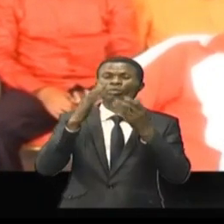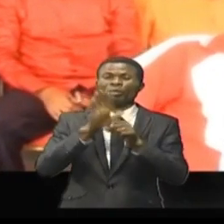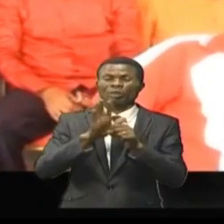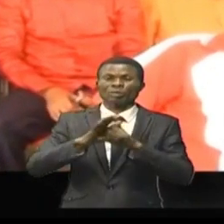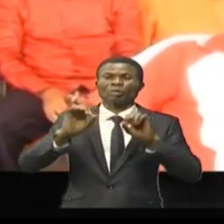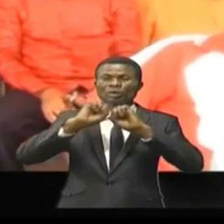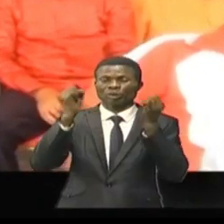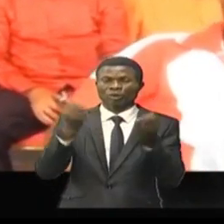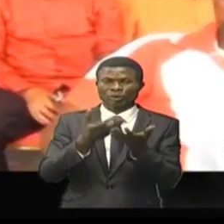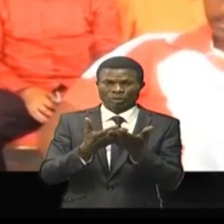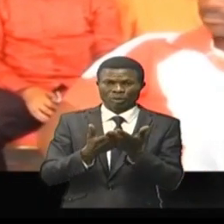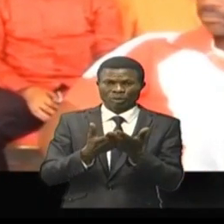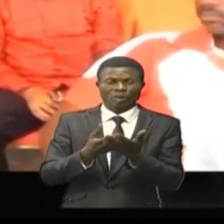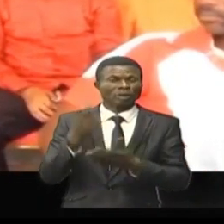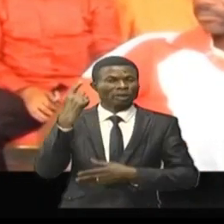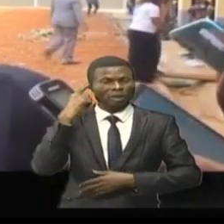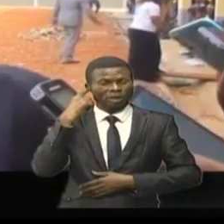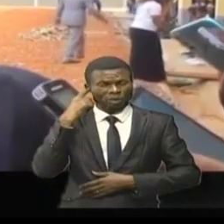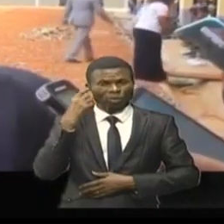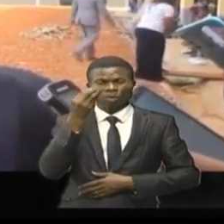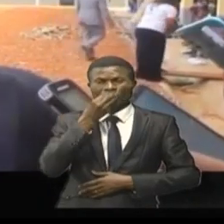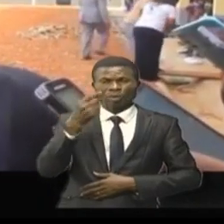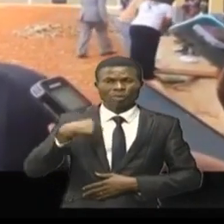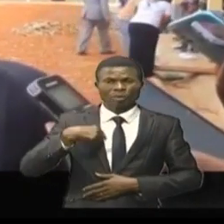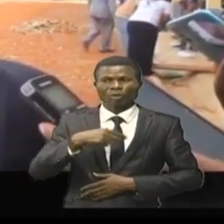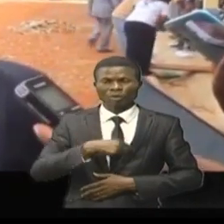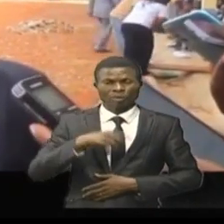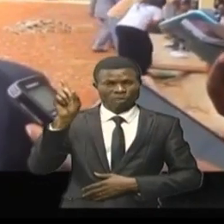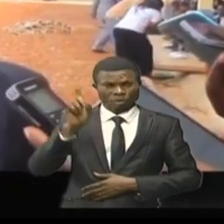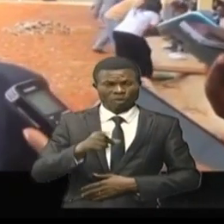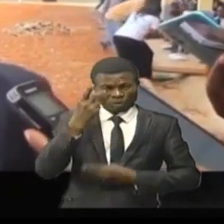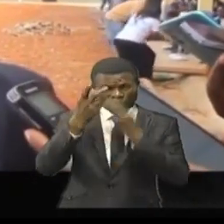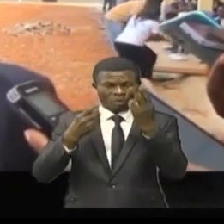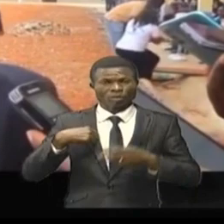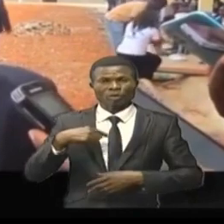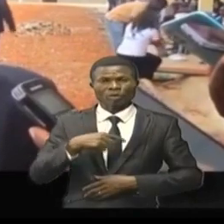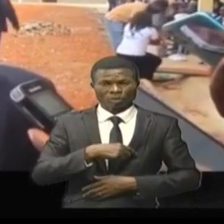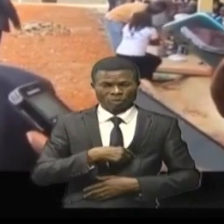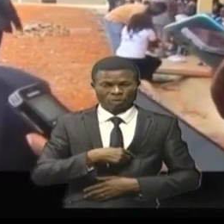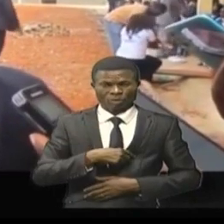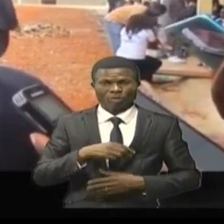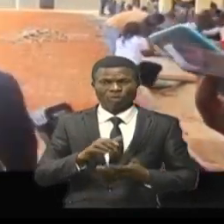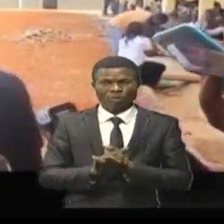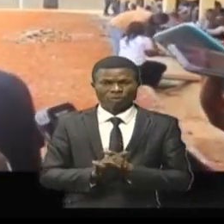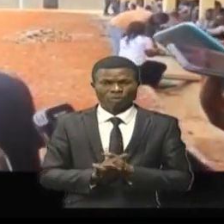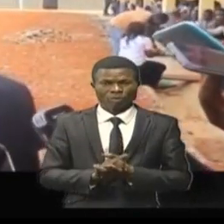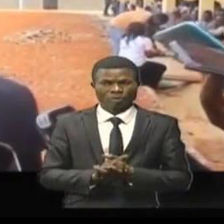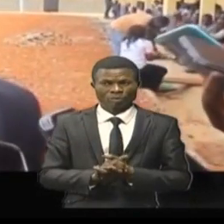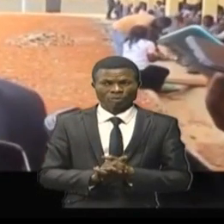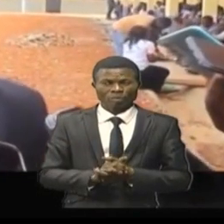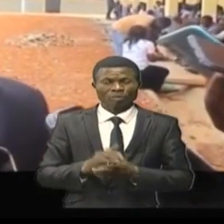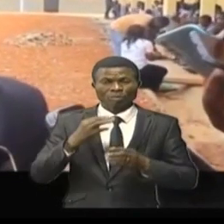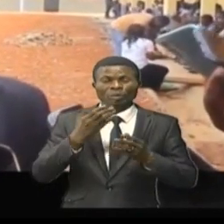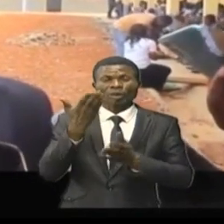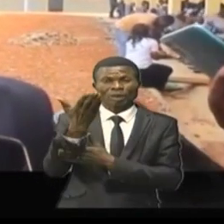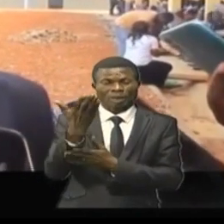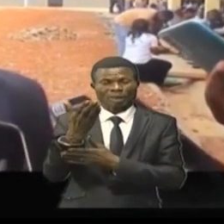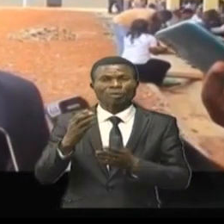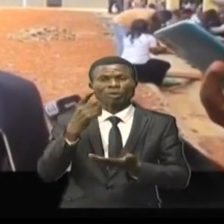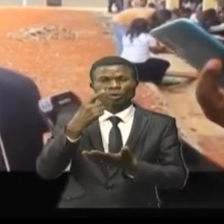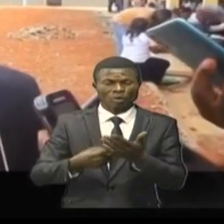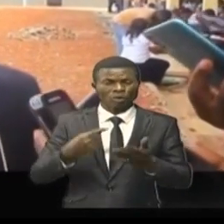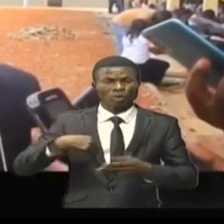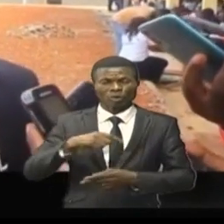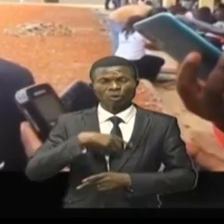y avait au moins 6 motos qui étaient distribuées pour le chef de gouvernement. Le message en est que nous, la